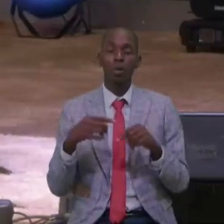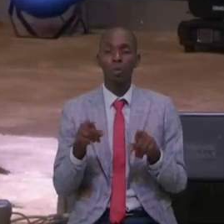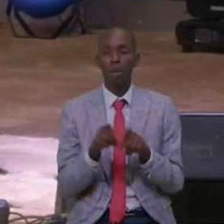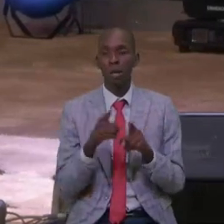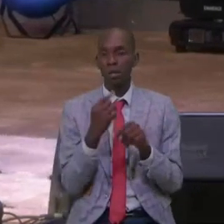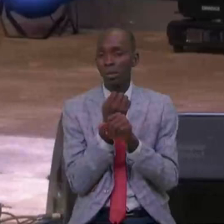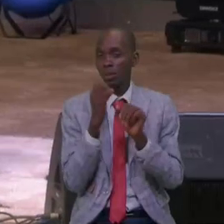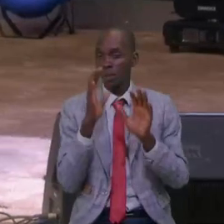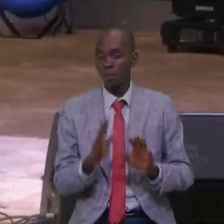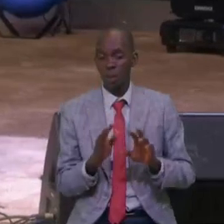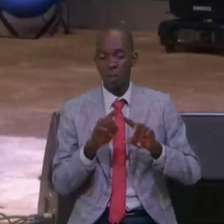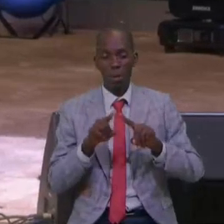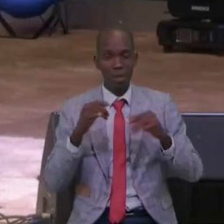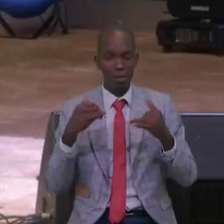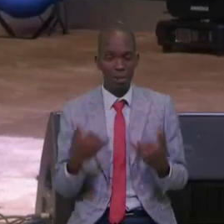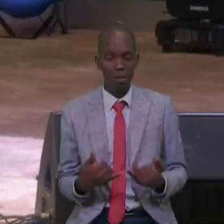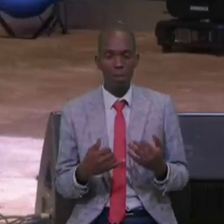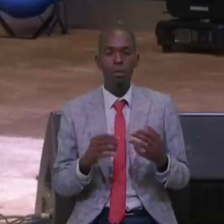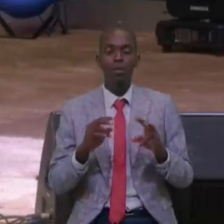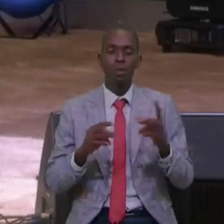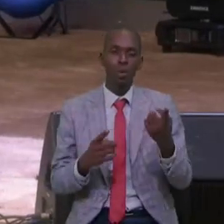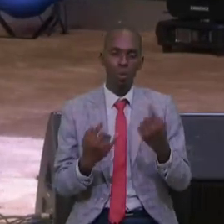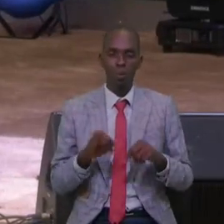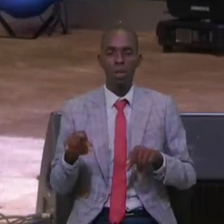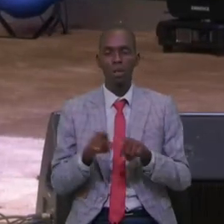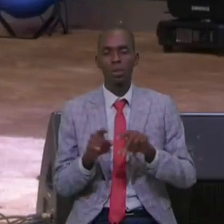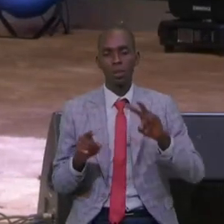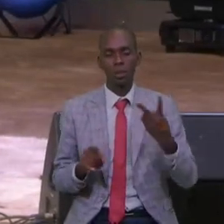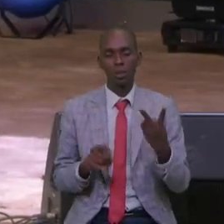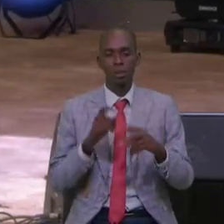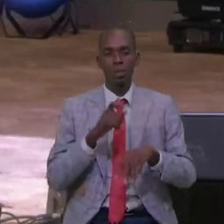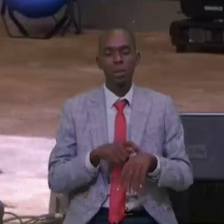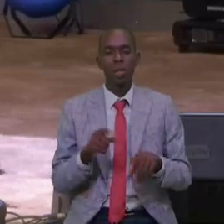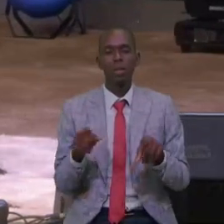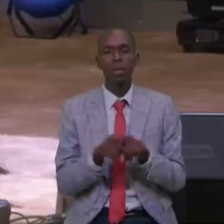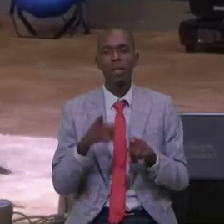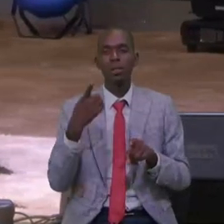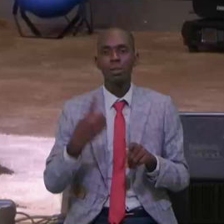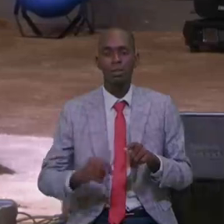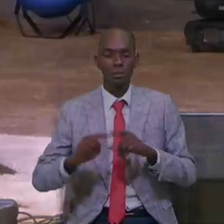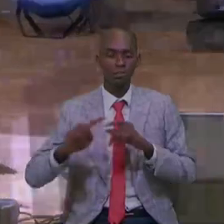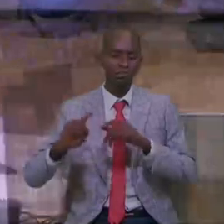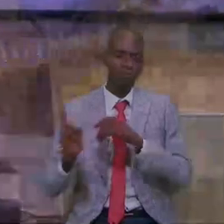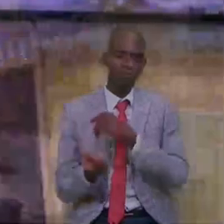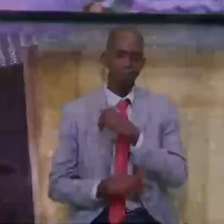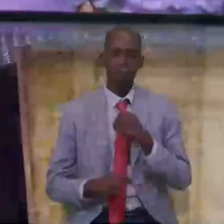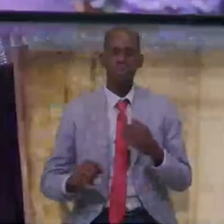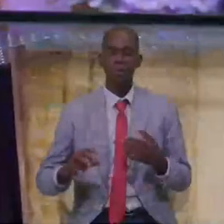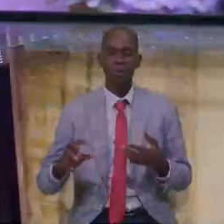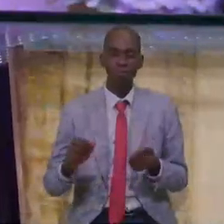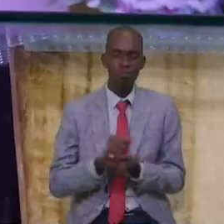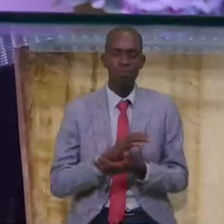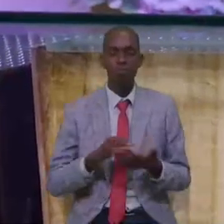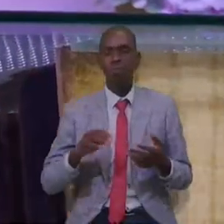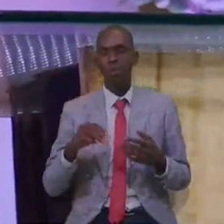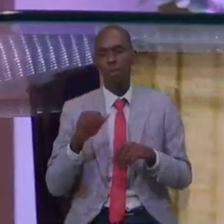fois en tant que la pierre qui frappe. Il viendra la deuxième fois. Entre la première fois